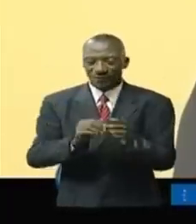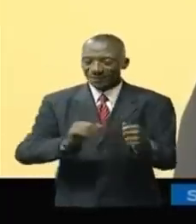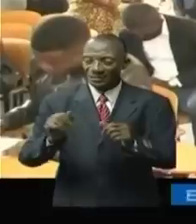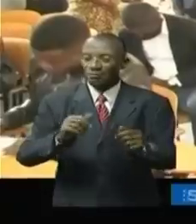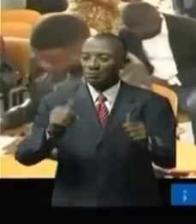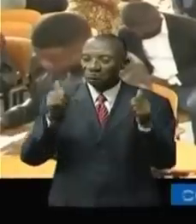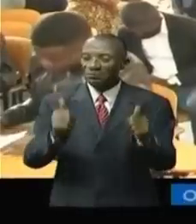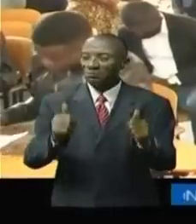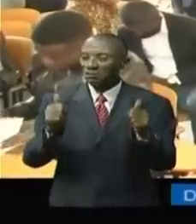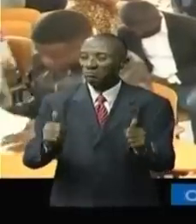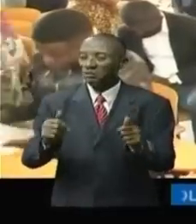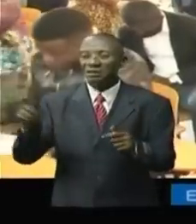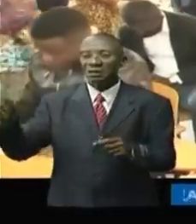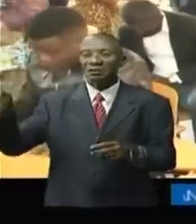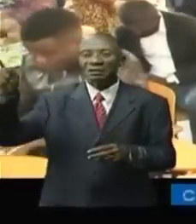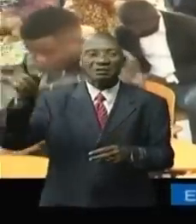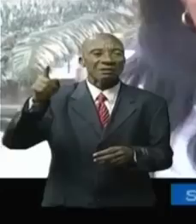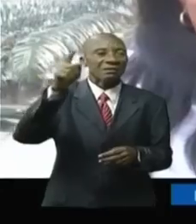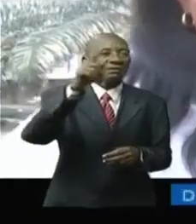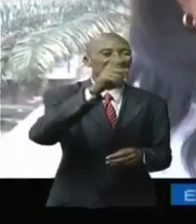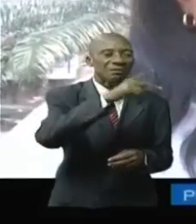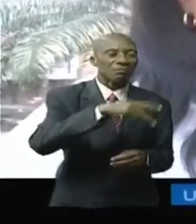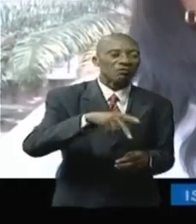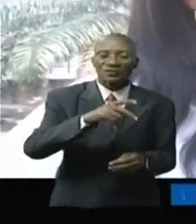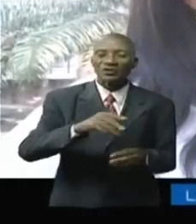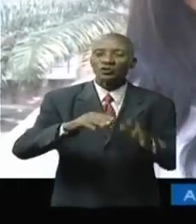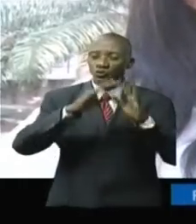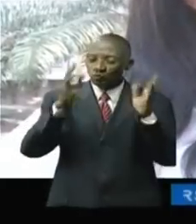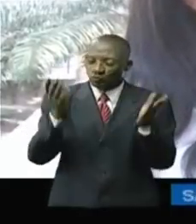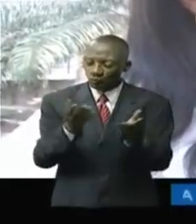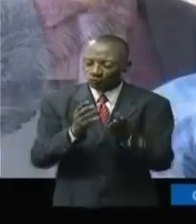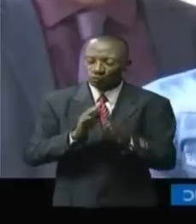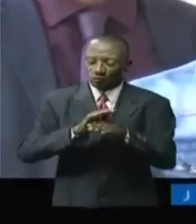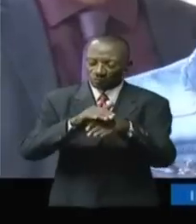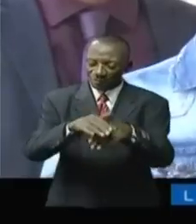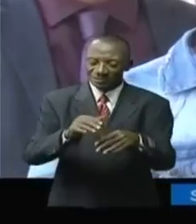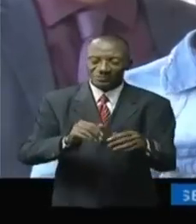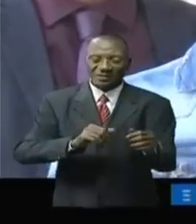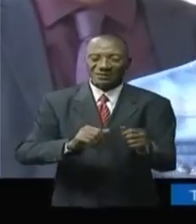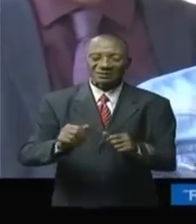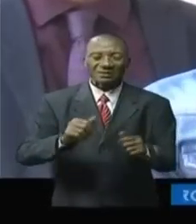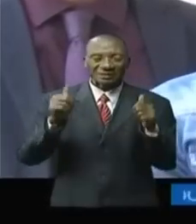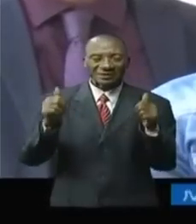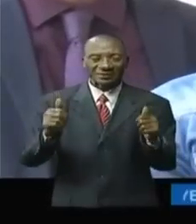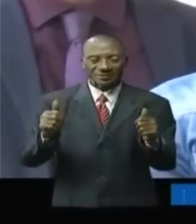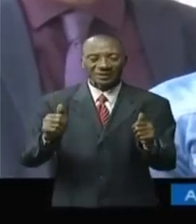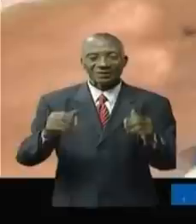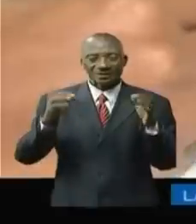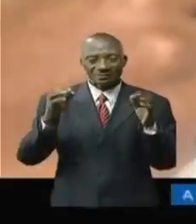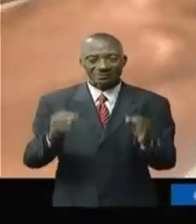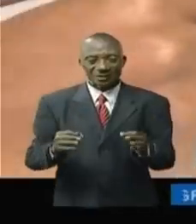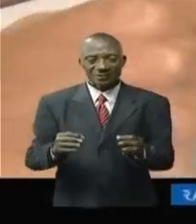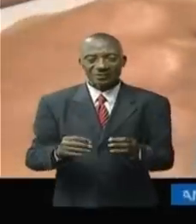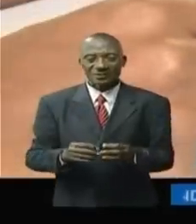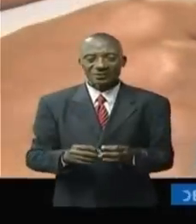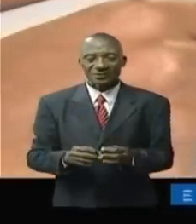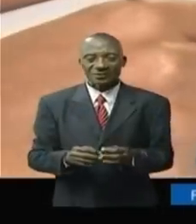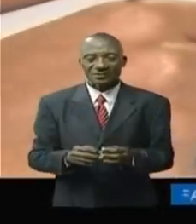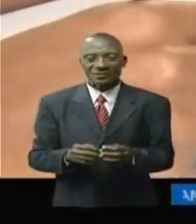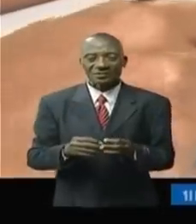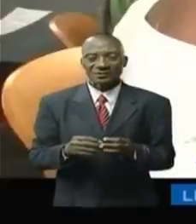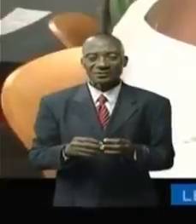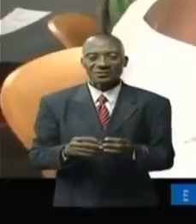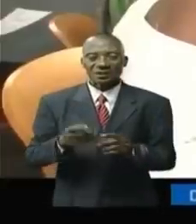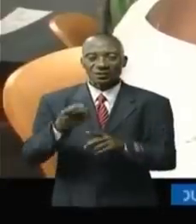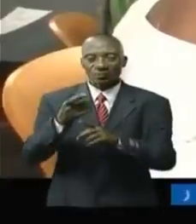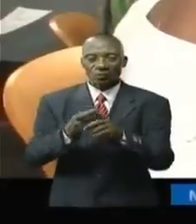Les agents des carrières, des services publics qui seront retenus, connaîtront leur sort d'ici la première quinzaine du